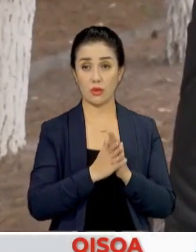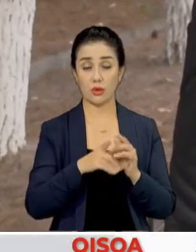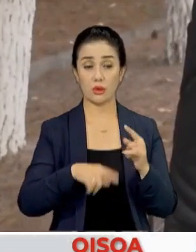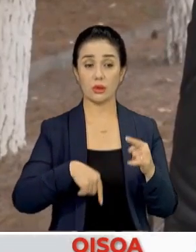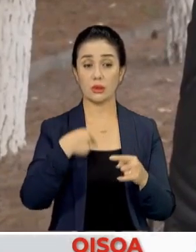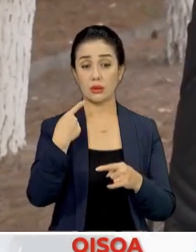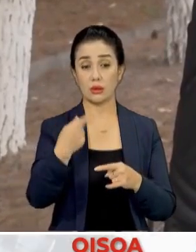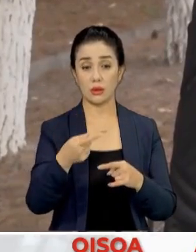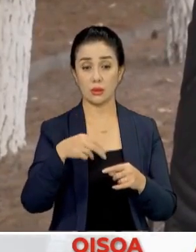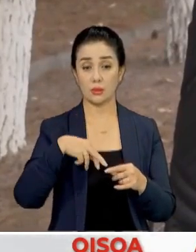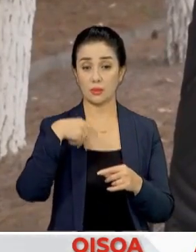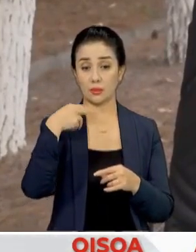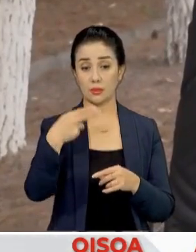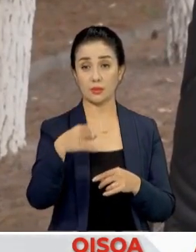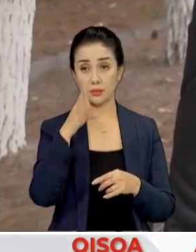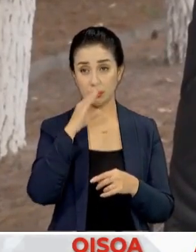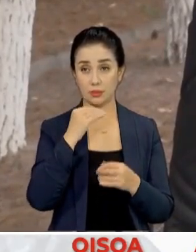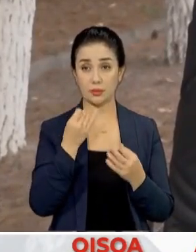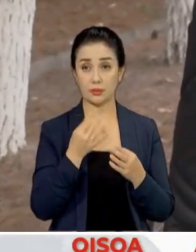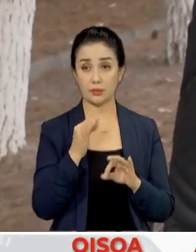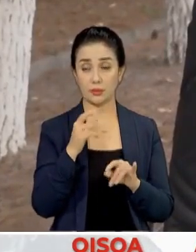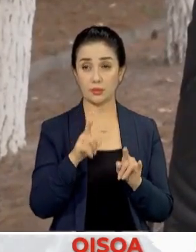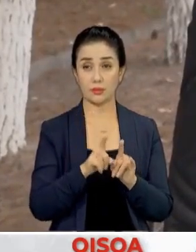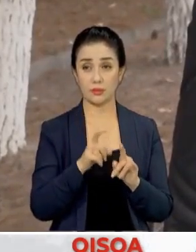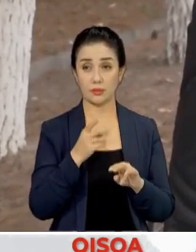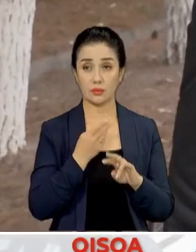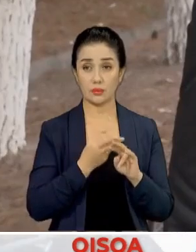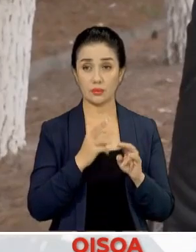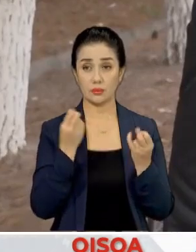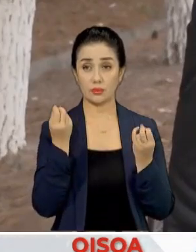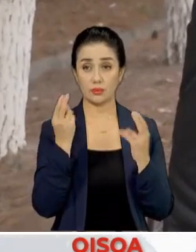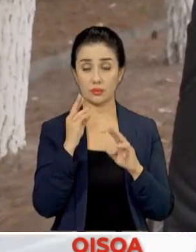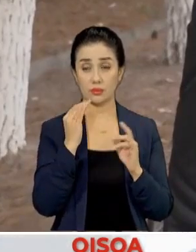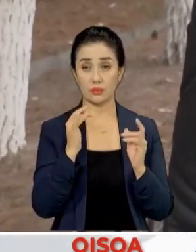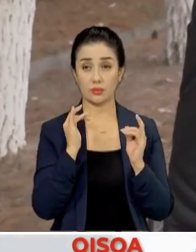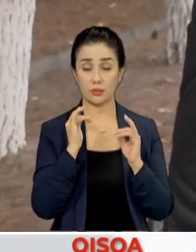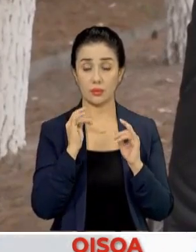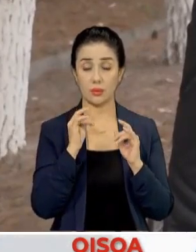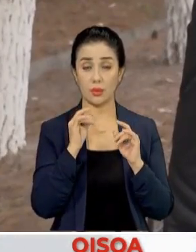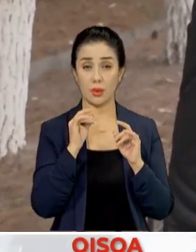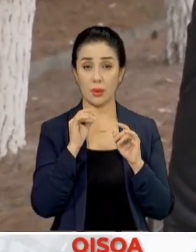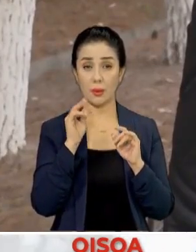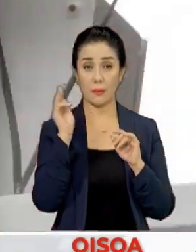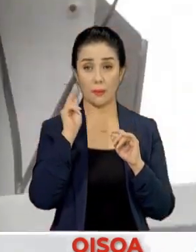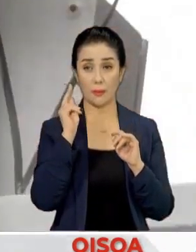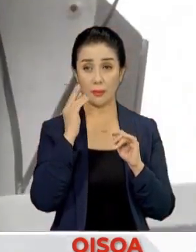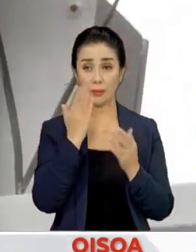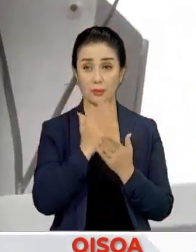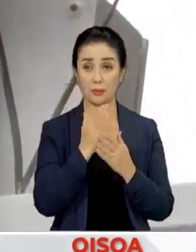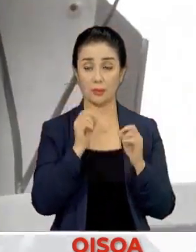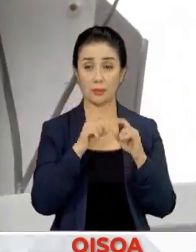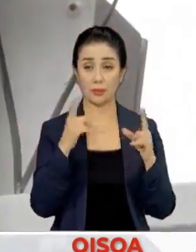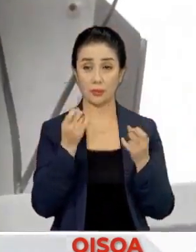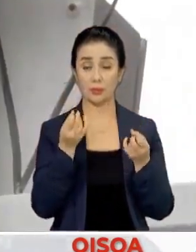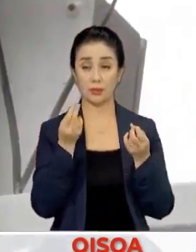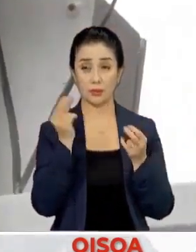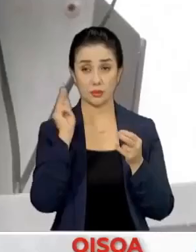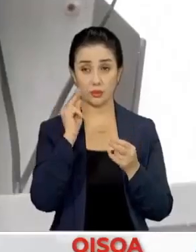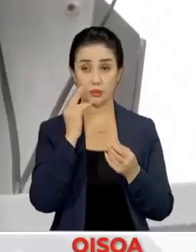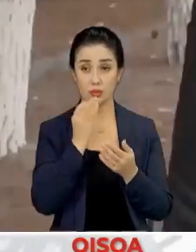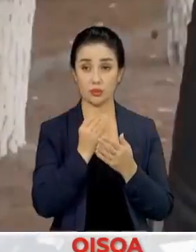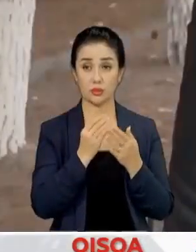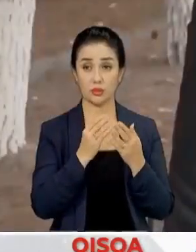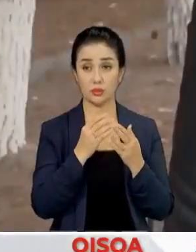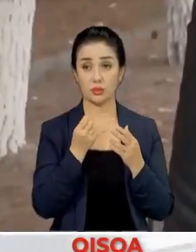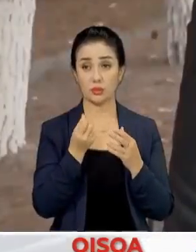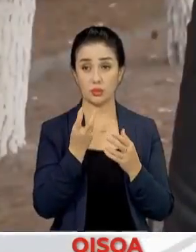betga o'ta olamiz bemalol. Bu yerda aynan maxsus ixtisoslashtirilgan maktabda ta'lim olayotgan o'quvchilar uchun ham bu albatta birmuncha